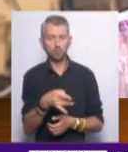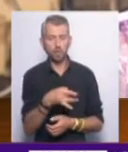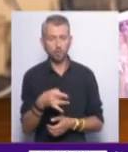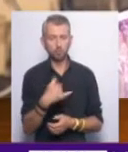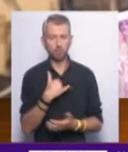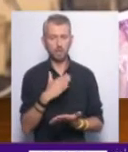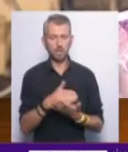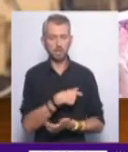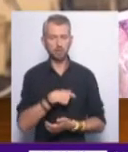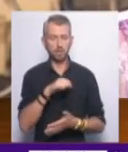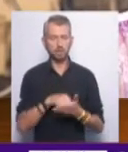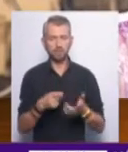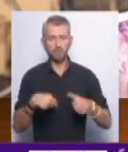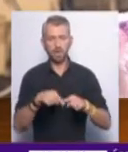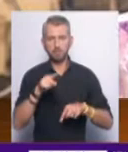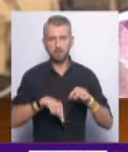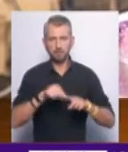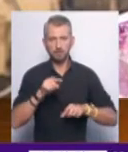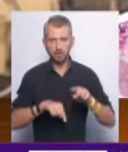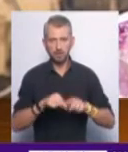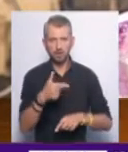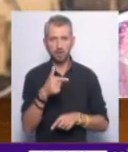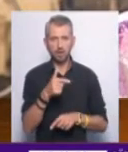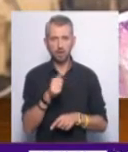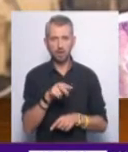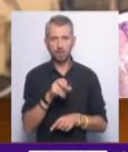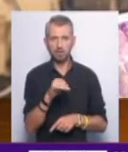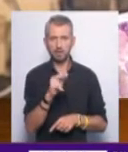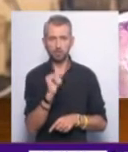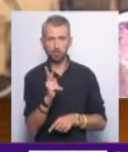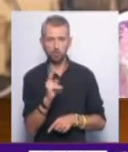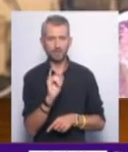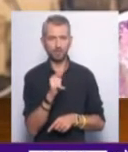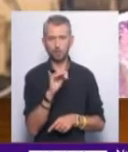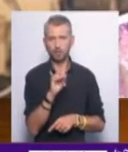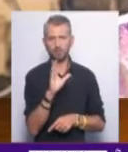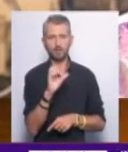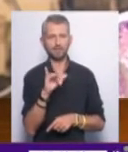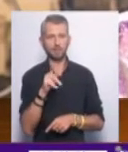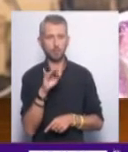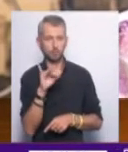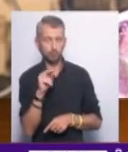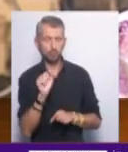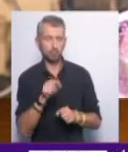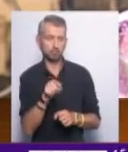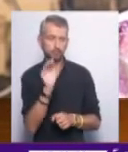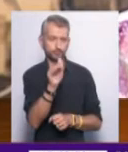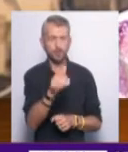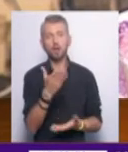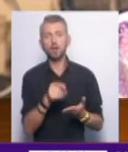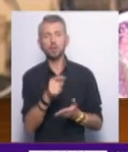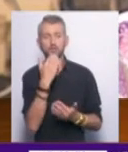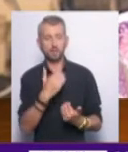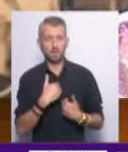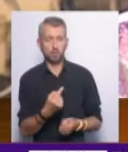є депутат від фракції «Батьківщина» Галайчук Ігор Васильович. Можна до нього звернутися. В разі, якщо ви звертаєтеся до